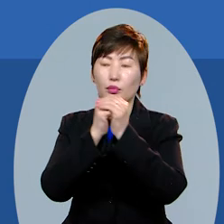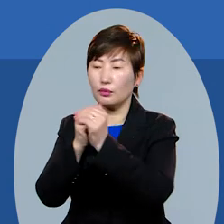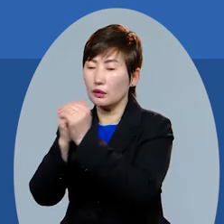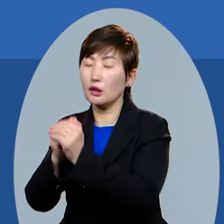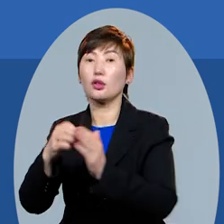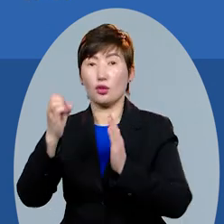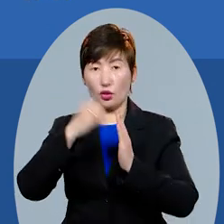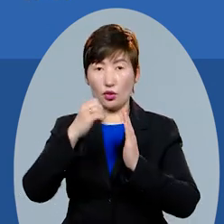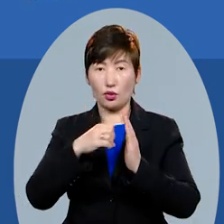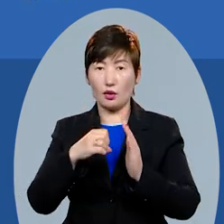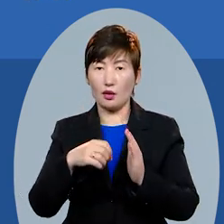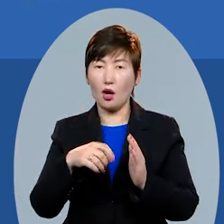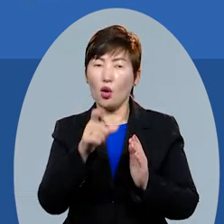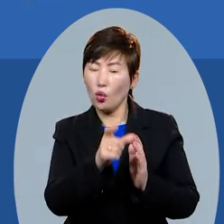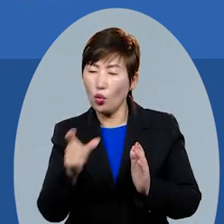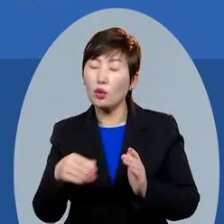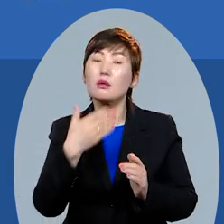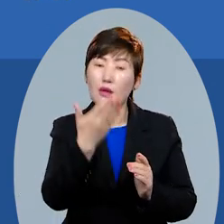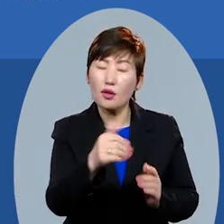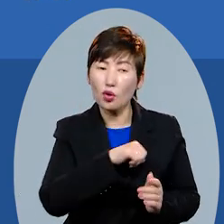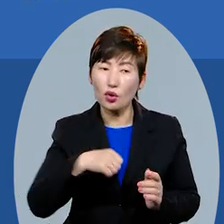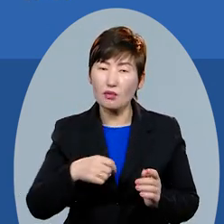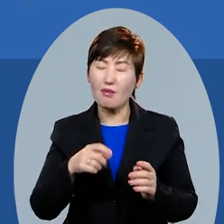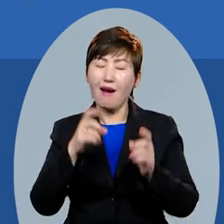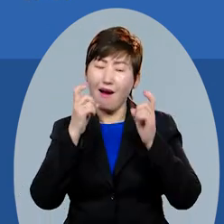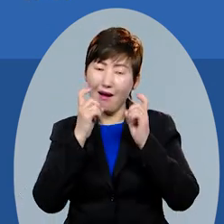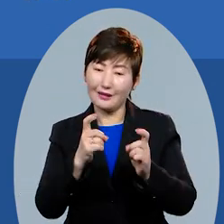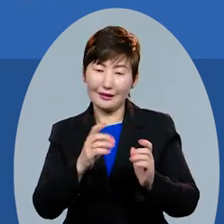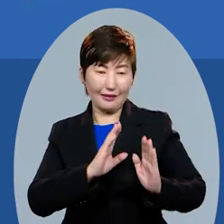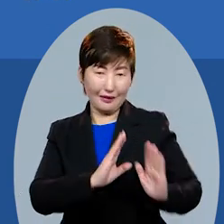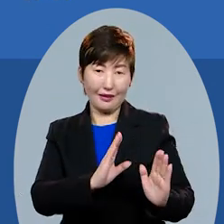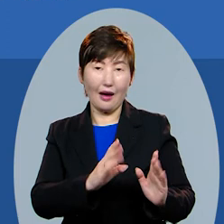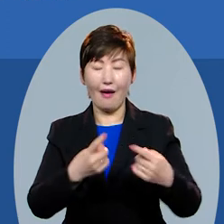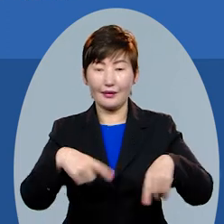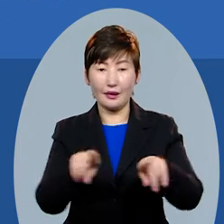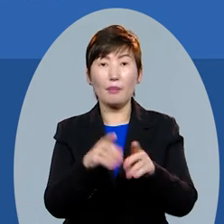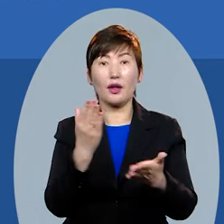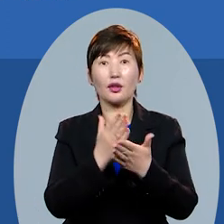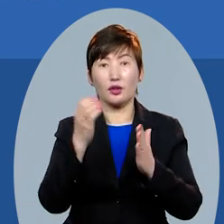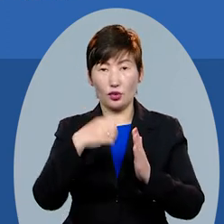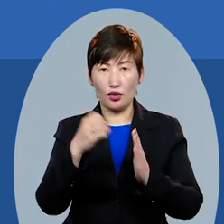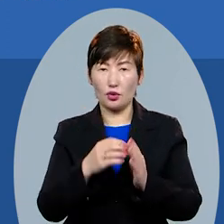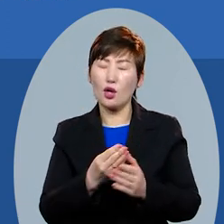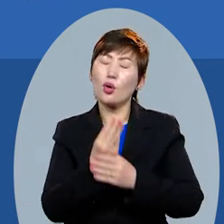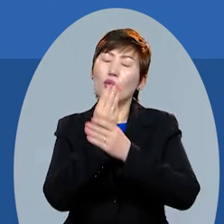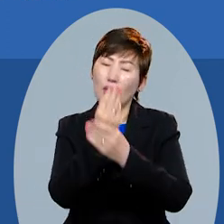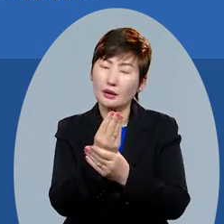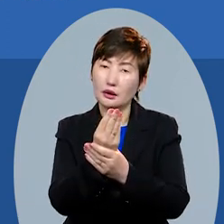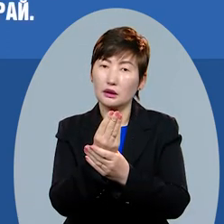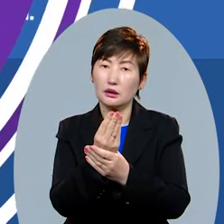харьцаж хүндэлдэг шигэн хүндэл. Хүүхэдтэй болон бусад хүмүүс танд яаж хандаасай гэж хүсдэг, тэр хүслээрээ хүүхэдтэй